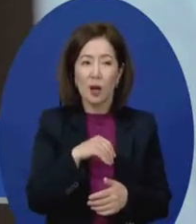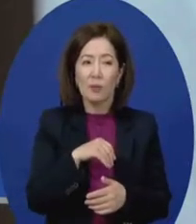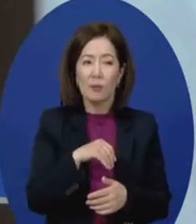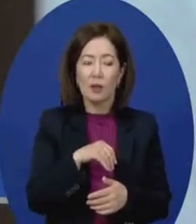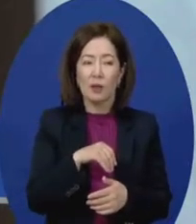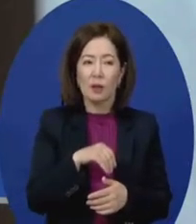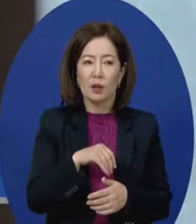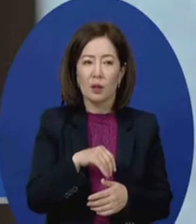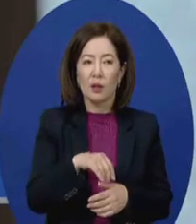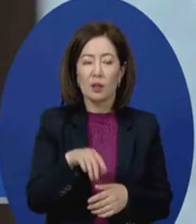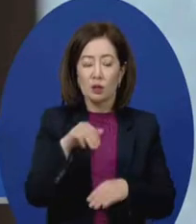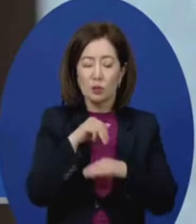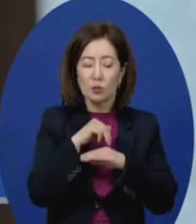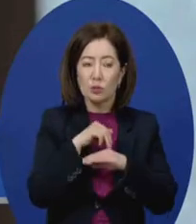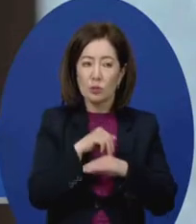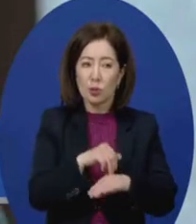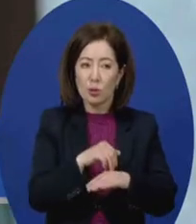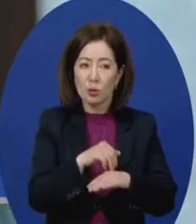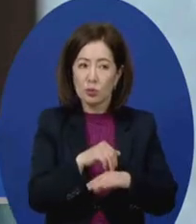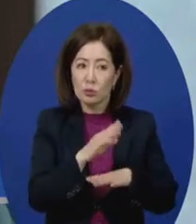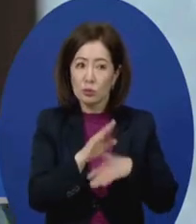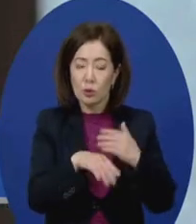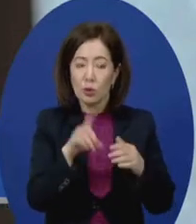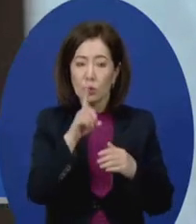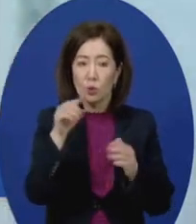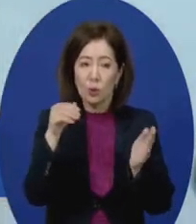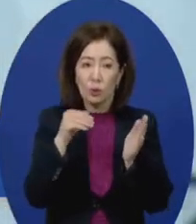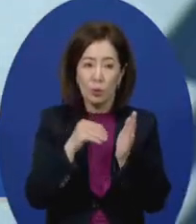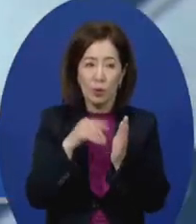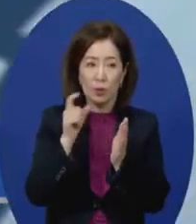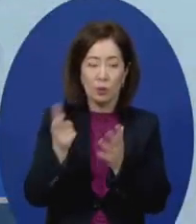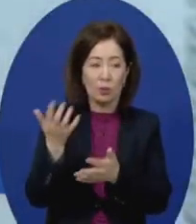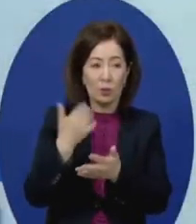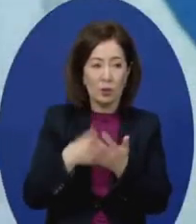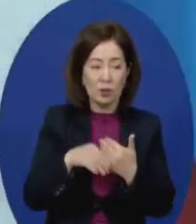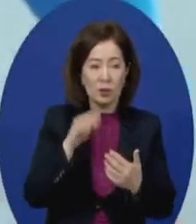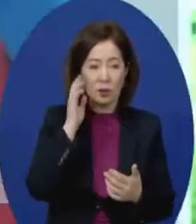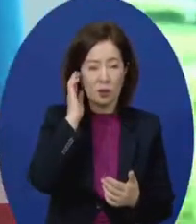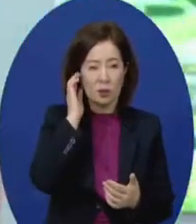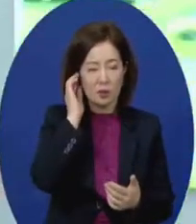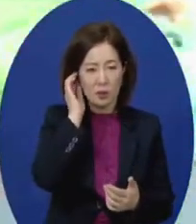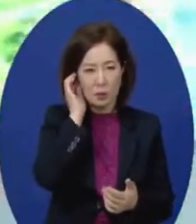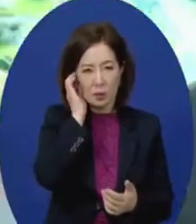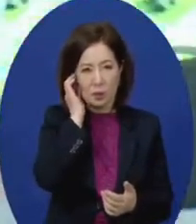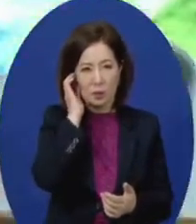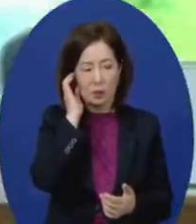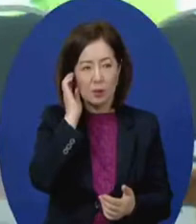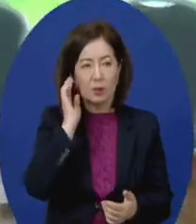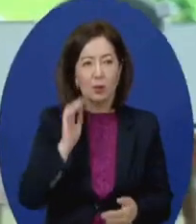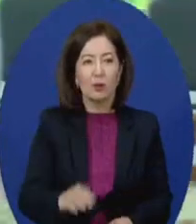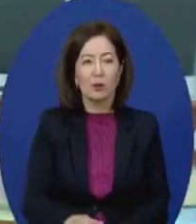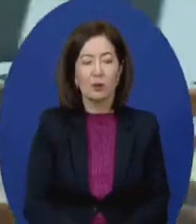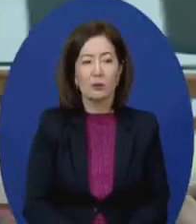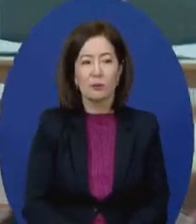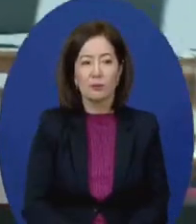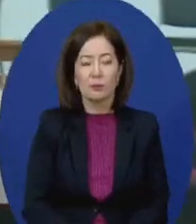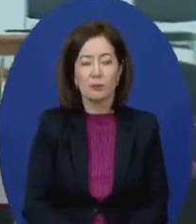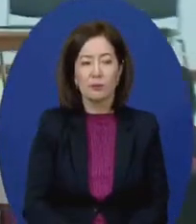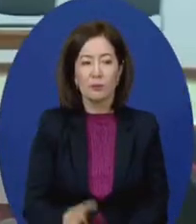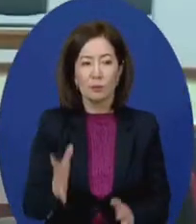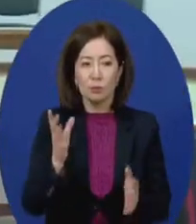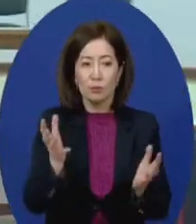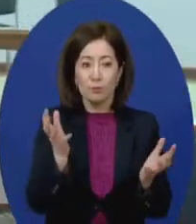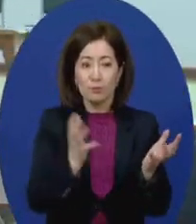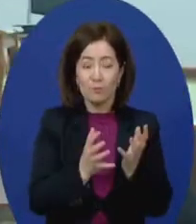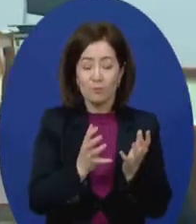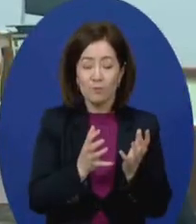Монгол байхгүй юм сайхан зохицуултаа болно. Эсвэл 100 мянган хүн хэлтгэрч энэ зохицуултаа 6 агуулдаг, энэ амралтдаг энэ зогссон